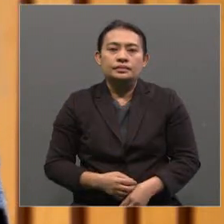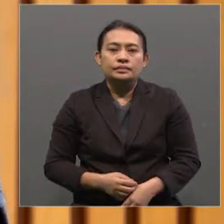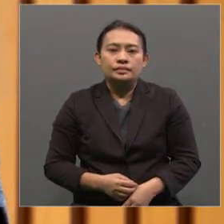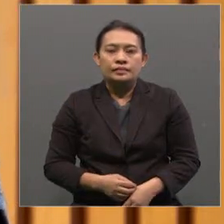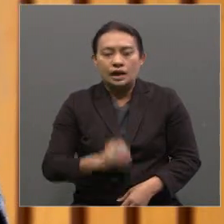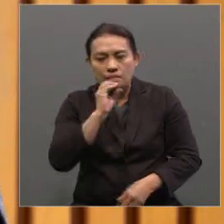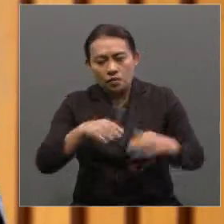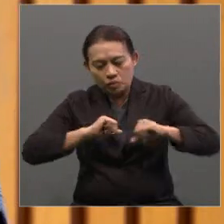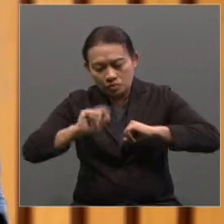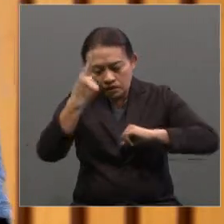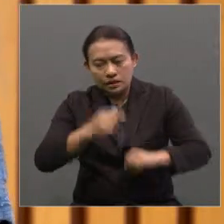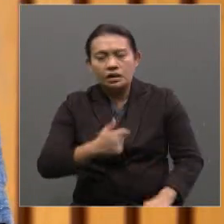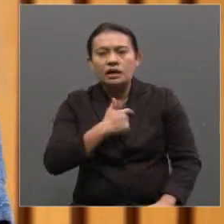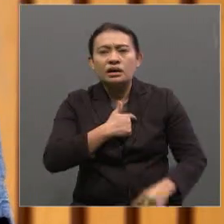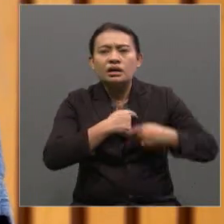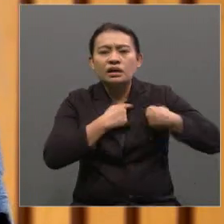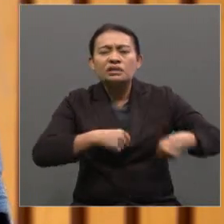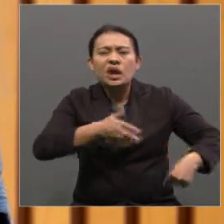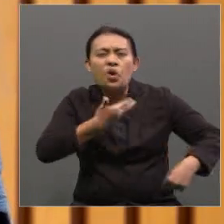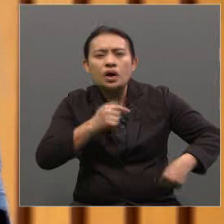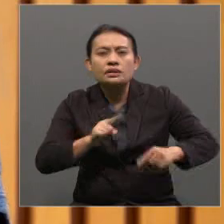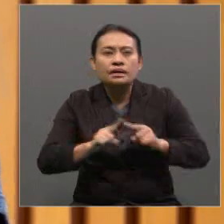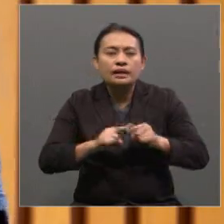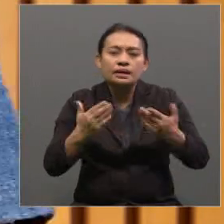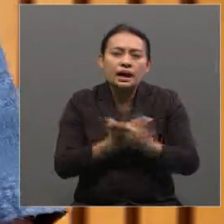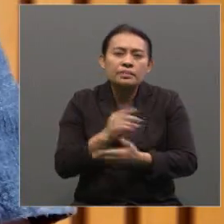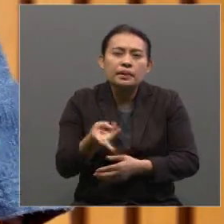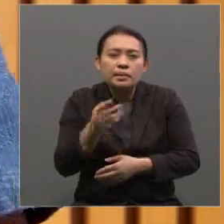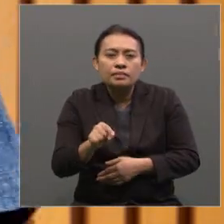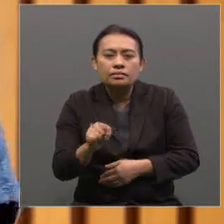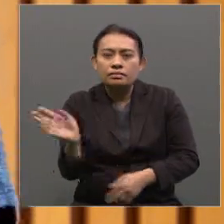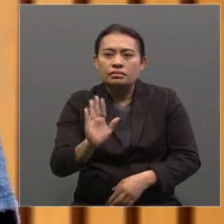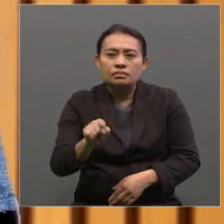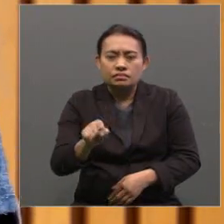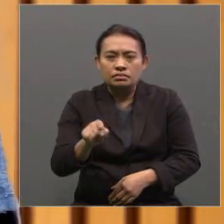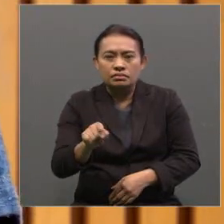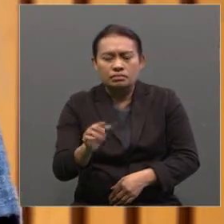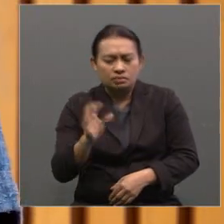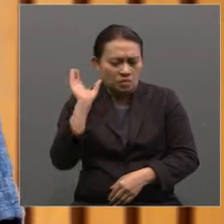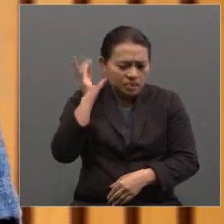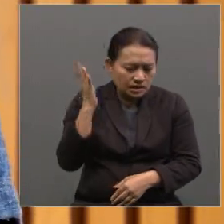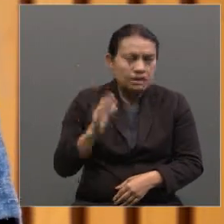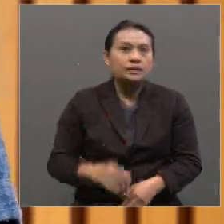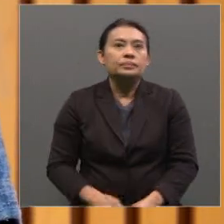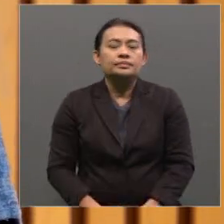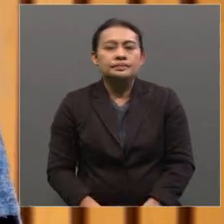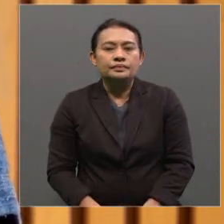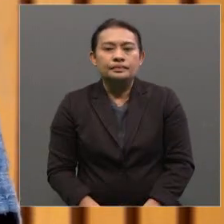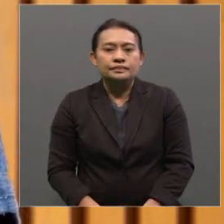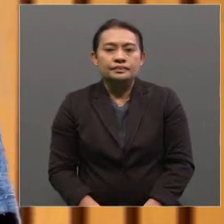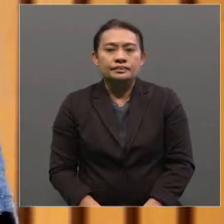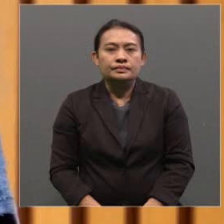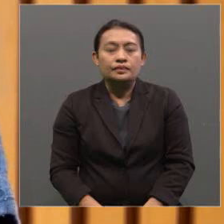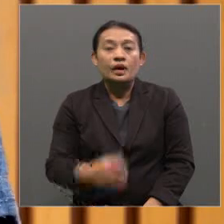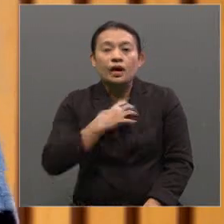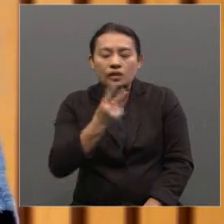เอ้ยคนรุ่นใหม่ใจร้อนอยากจะเห็นเปลี่ยนในชั่วข้ามวันมันทำไม่ได้ผมไม่เชื่อว่าคนรุ่นใหม่เป็นแบบนั้นหรอก ครับ นะครับแต่ถามว่าเขาต้องการ